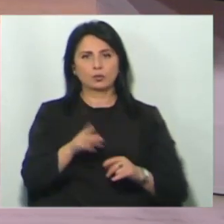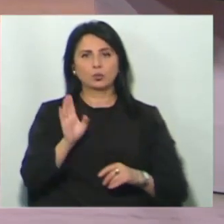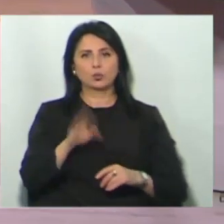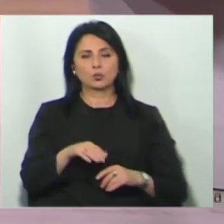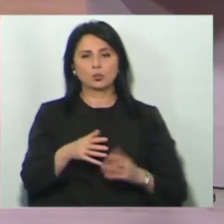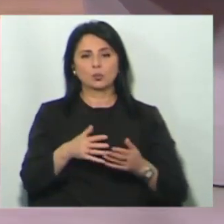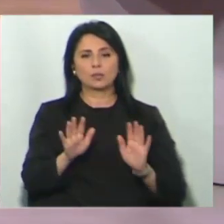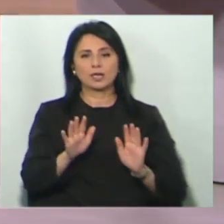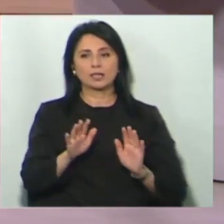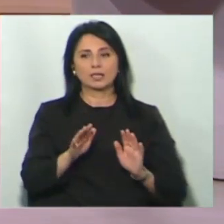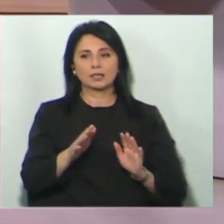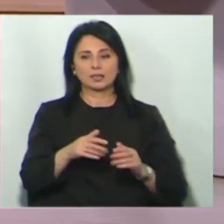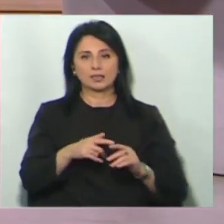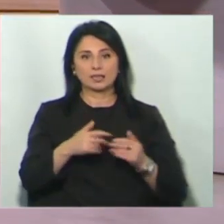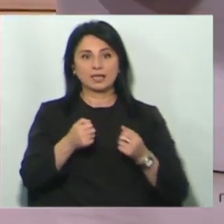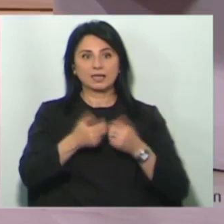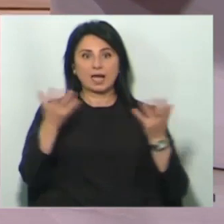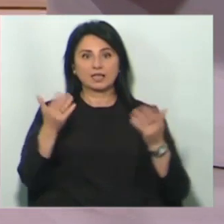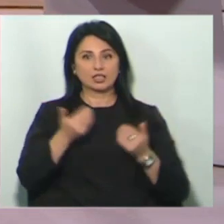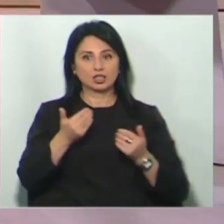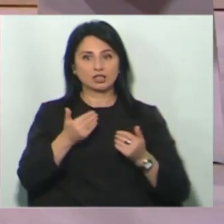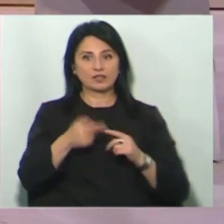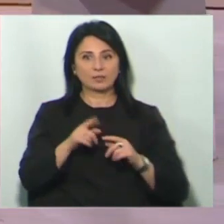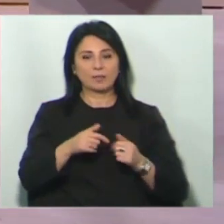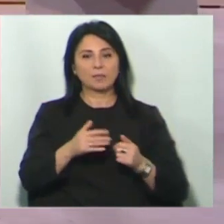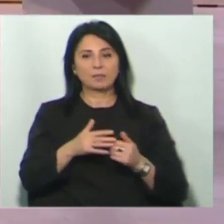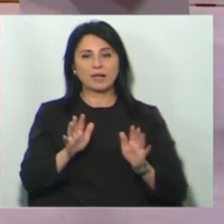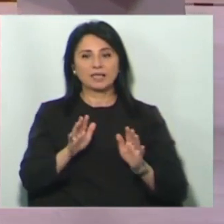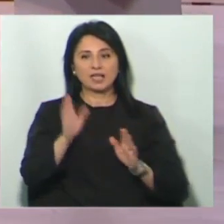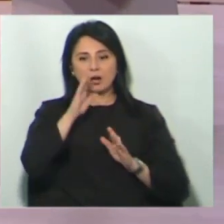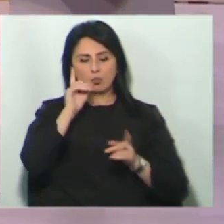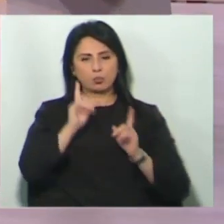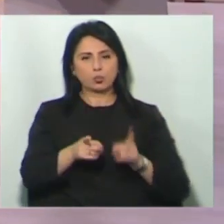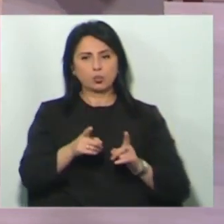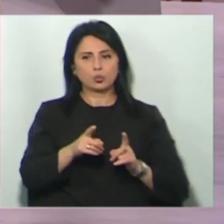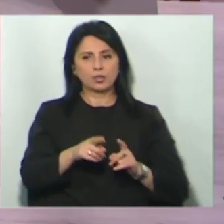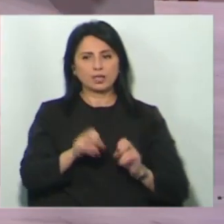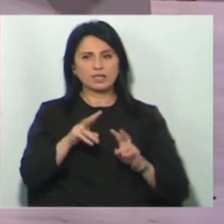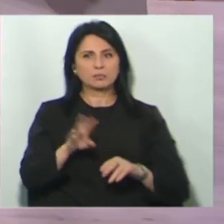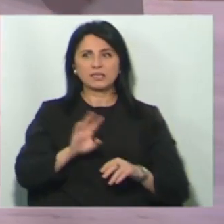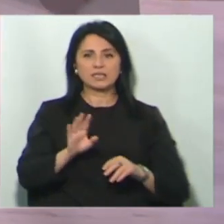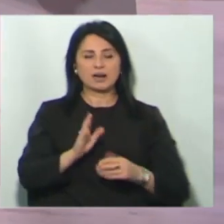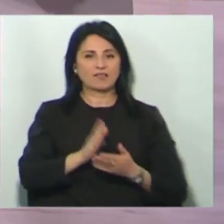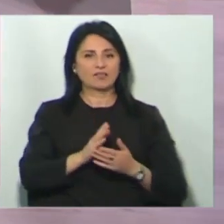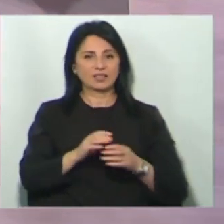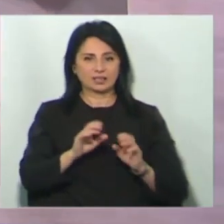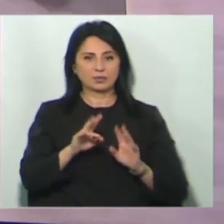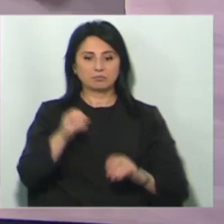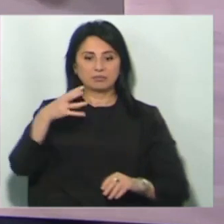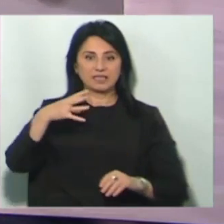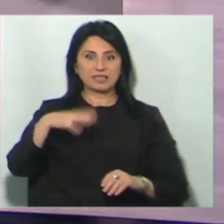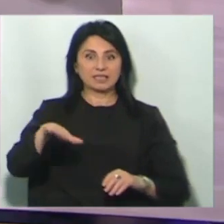უფრო მეტად ნათელ სივრცეში ცხოვრობდნენ, უფრო მეტად ბუნებრივად არამიზან მიმართულად იმყოფებოდნენ